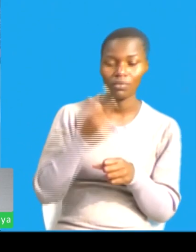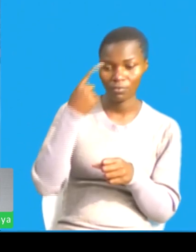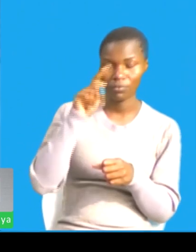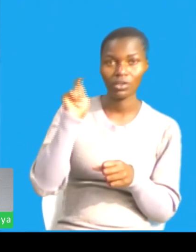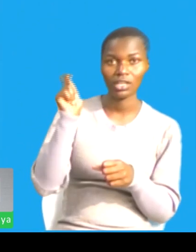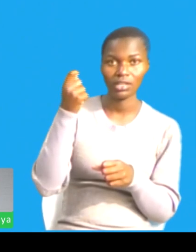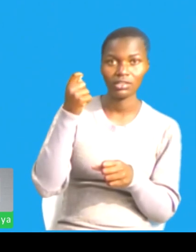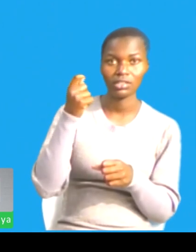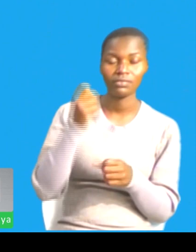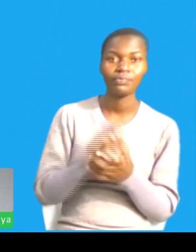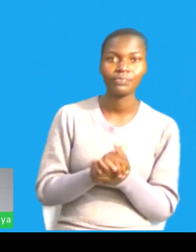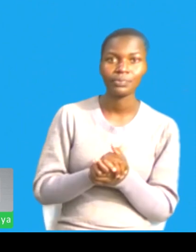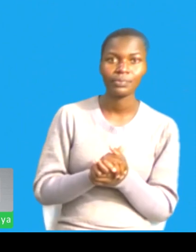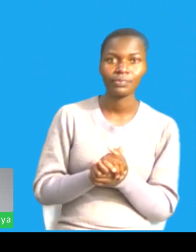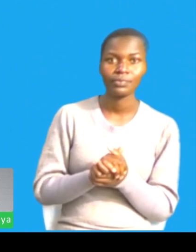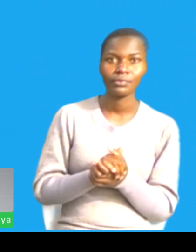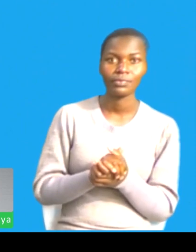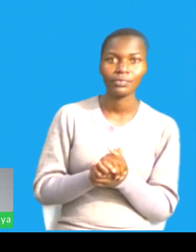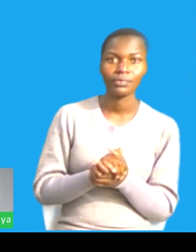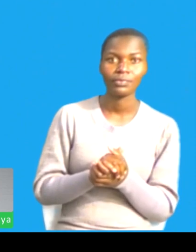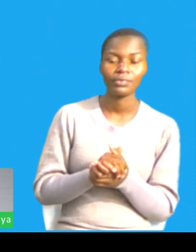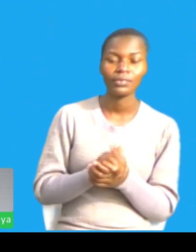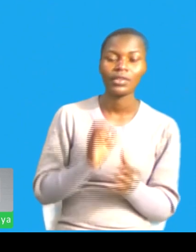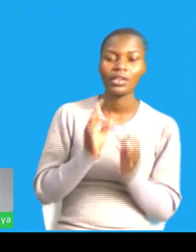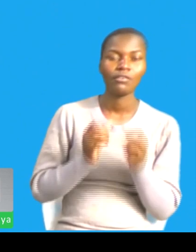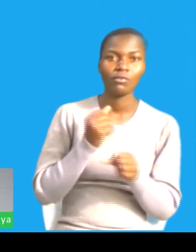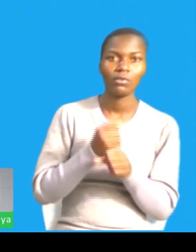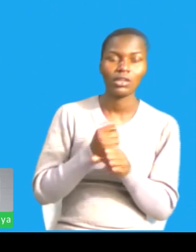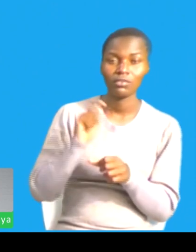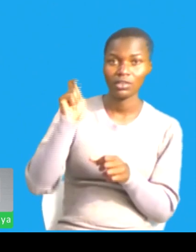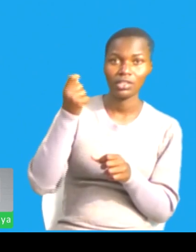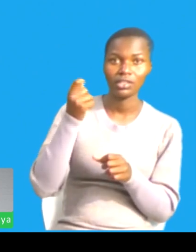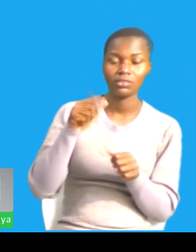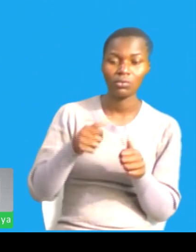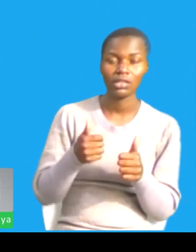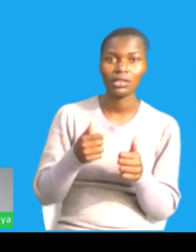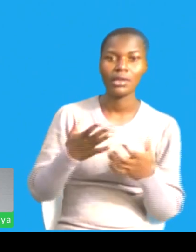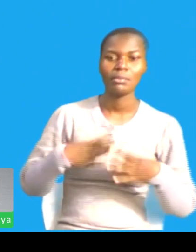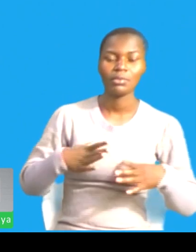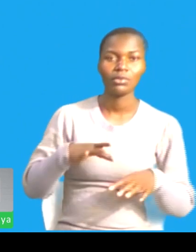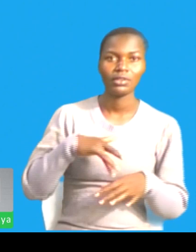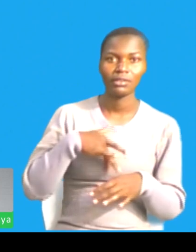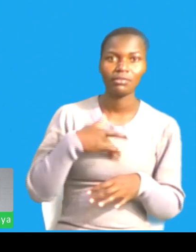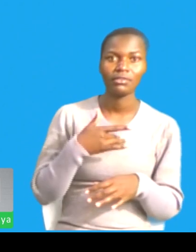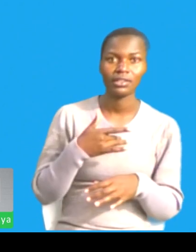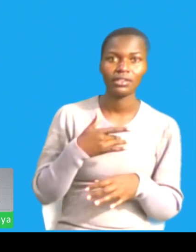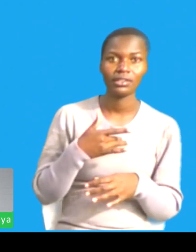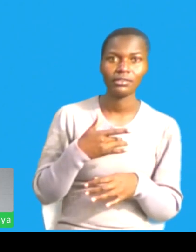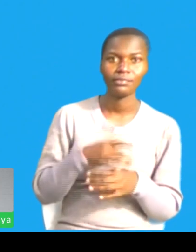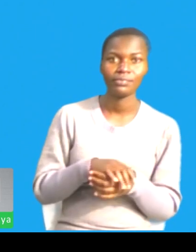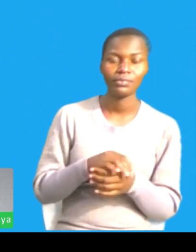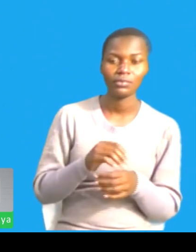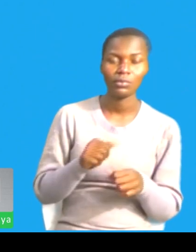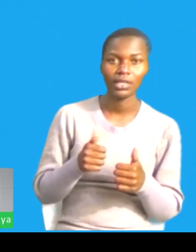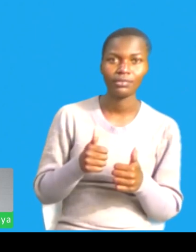kazi ya Wakenya inafanyika, watu watafeel kwamba mtu ni wao. Hauwezi weka kila mtu, huwezi weka kila community kwa nini, kwa hizi